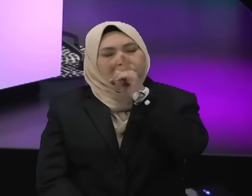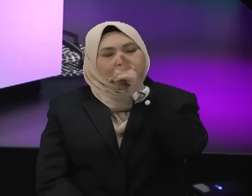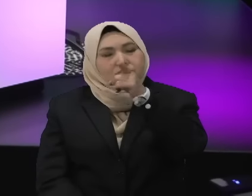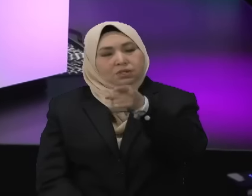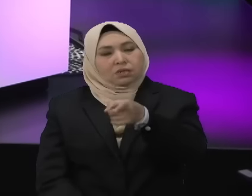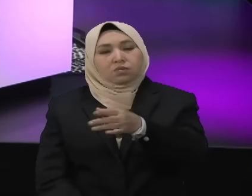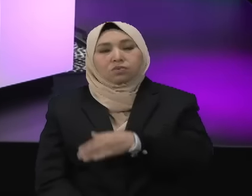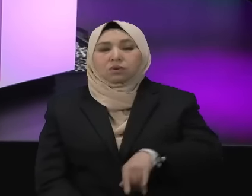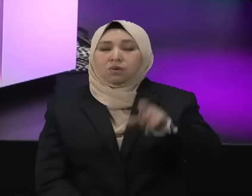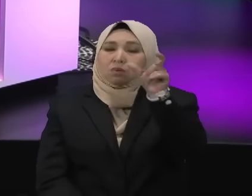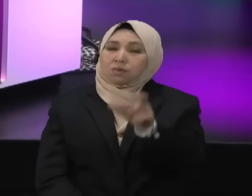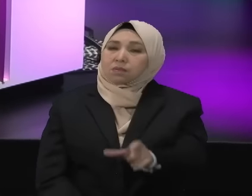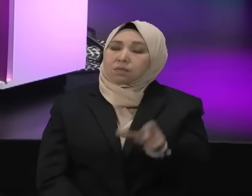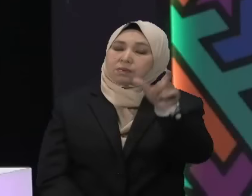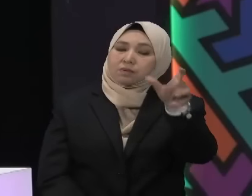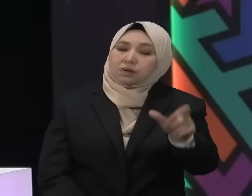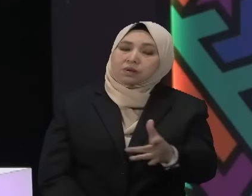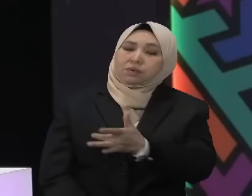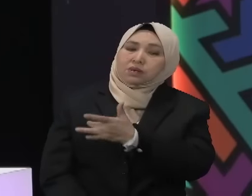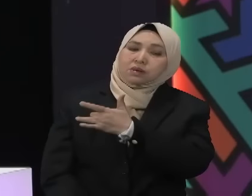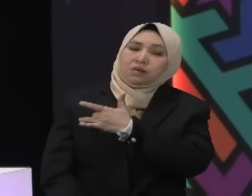إِنَّمَا